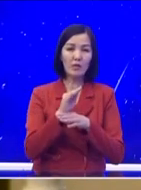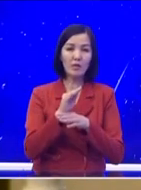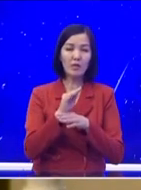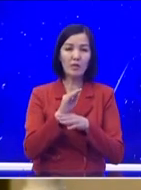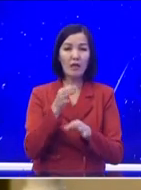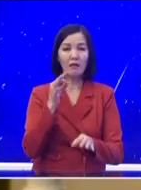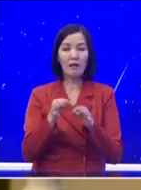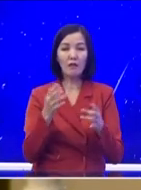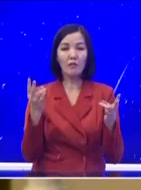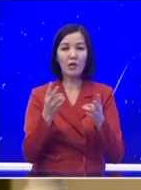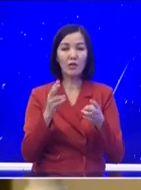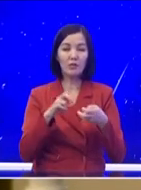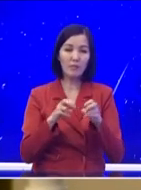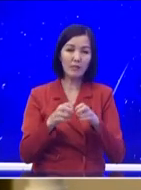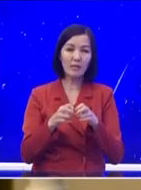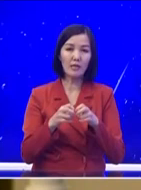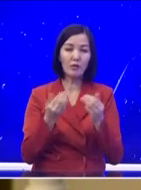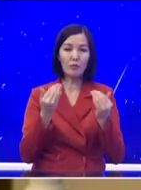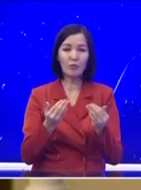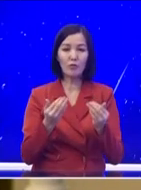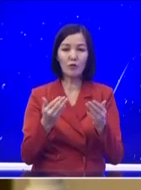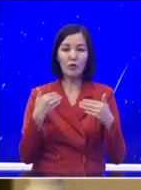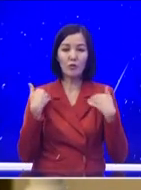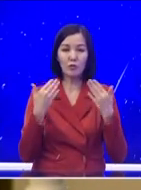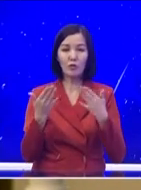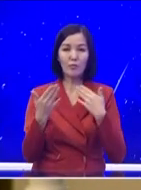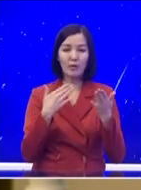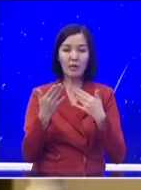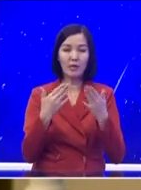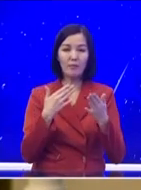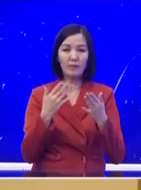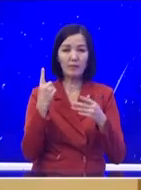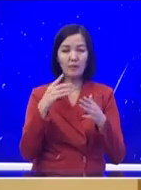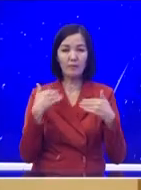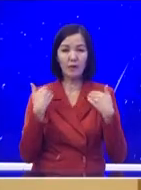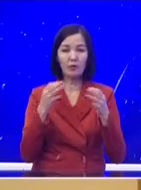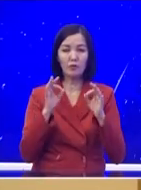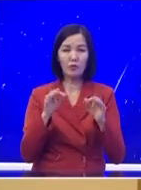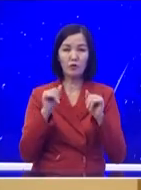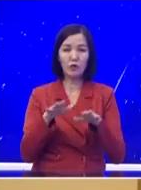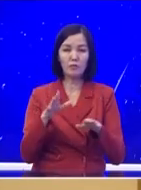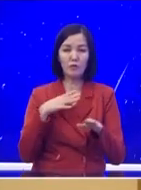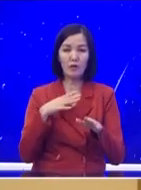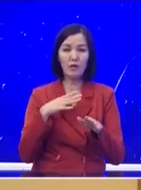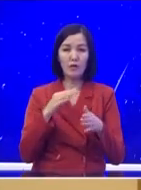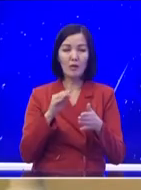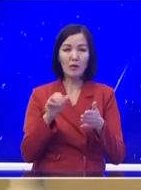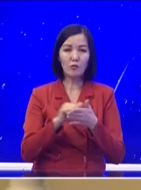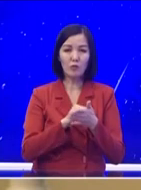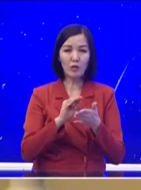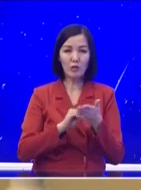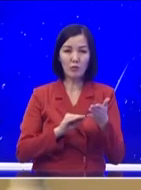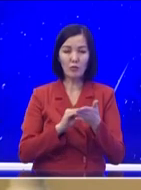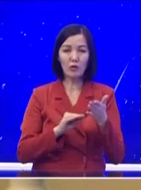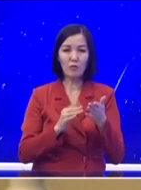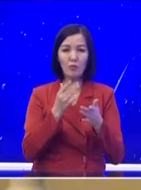талқылауды қажет ететін мәселелерді бір-бірімізбен пікір алмасып, дұрыс шешімге келіп, соны хаттамаға түсіріп, үкімет